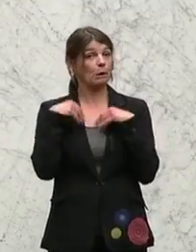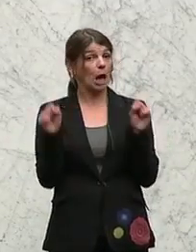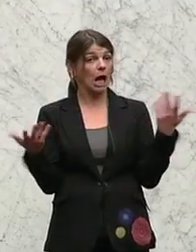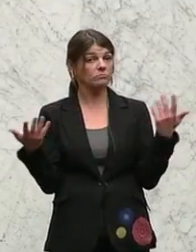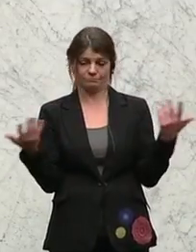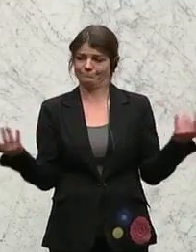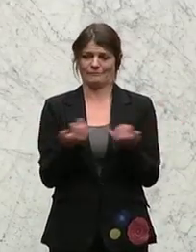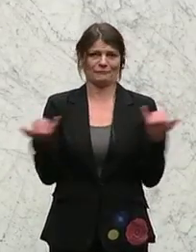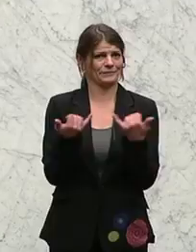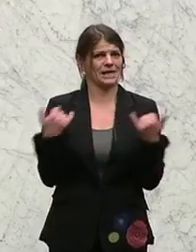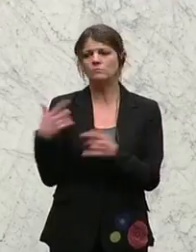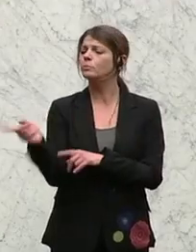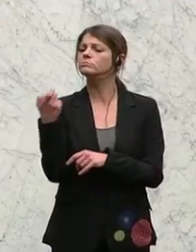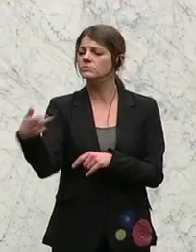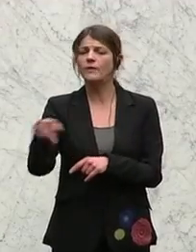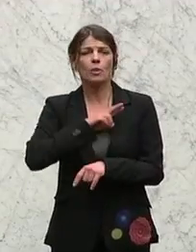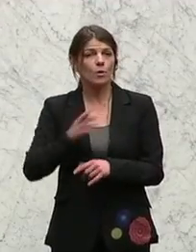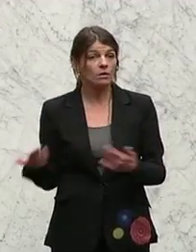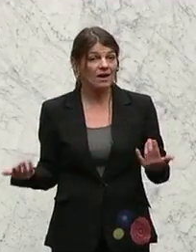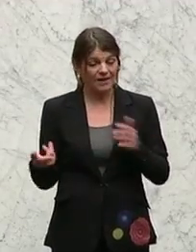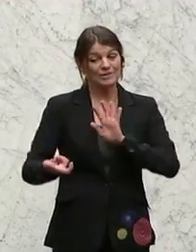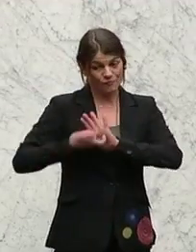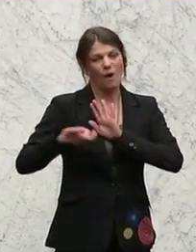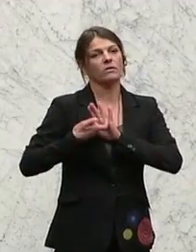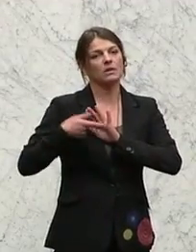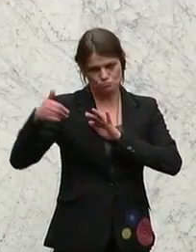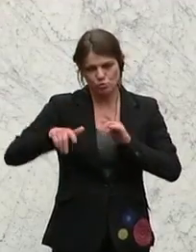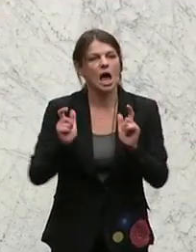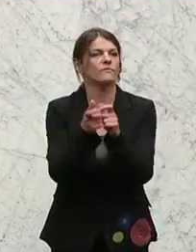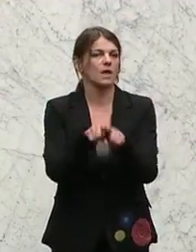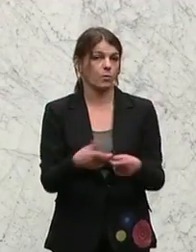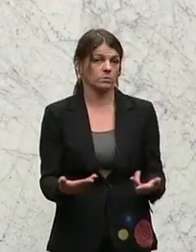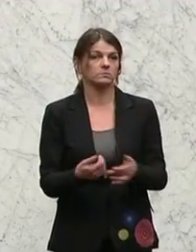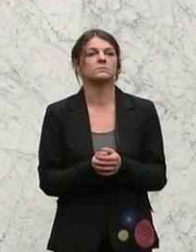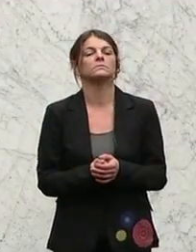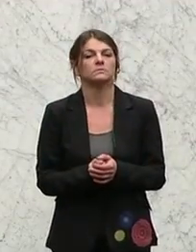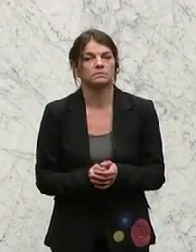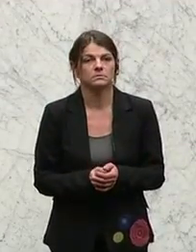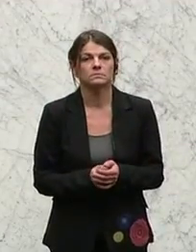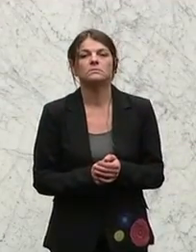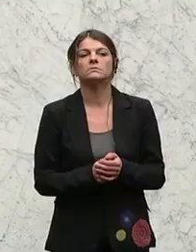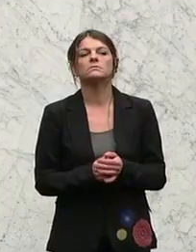ist dann die Verantwortung? Und genau das fordern wir in dieser Form ein.